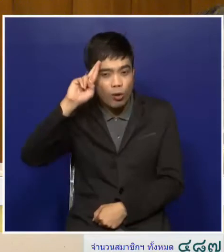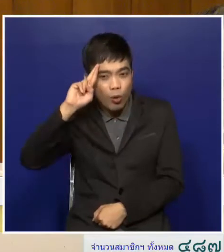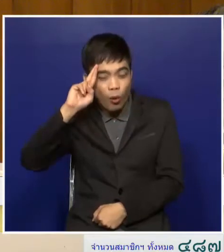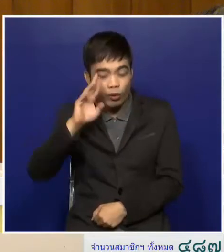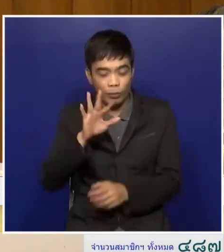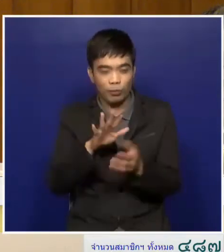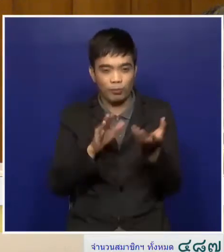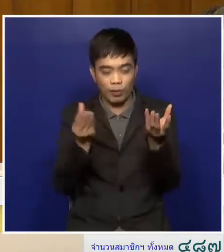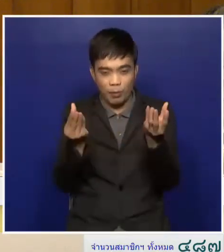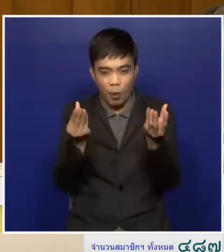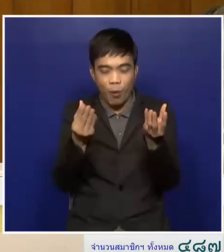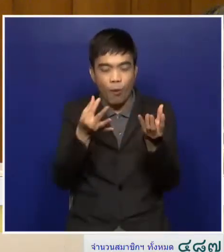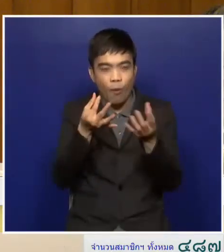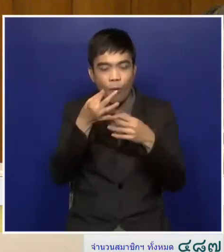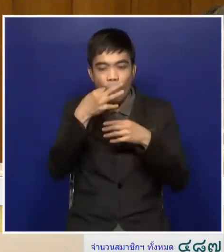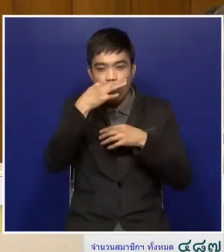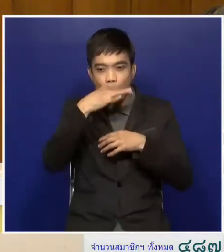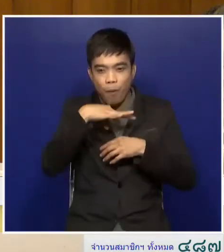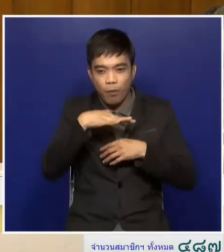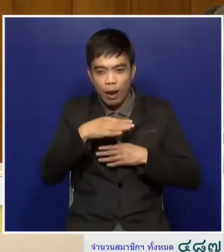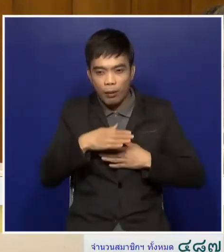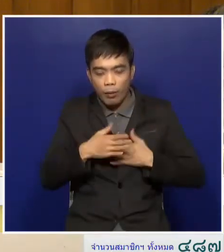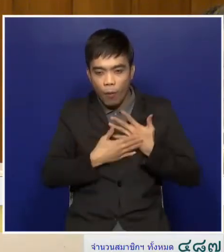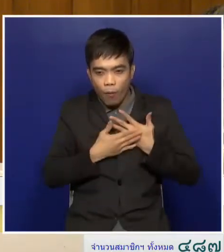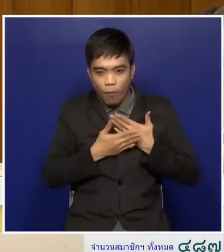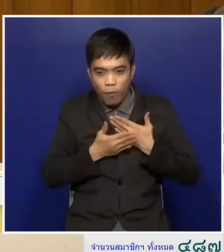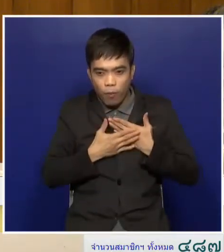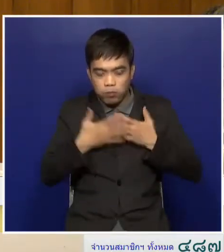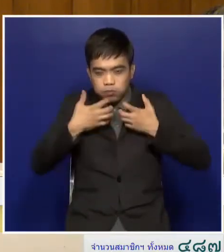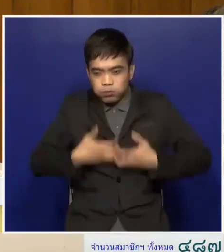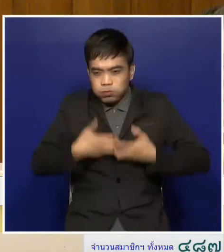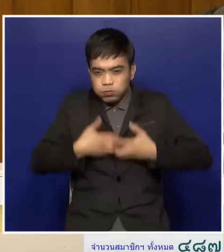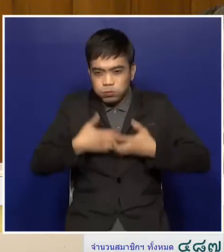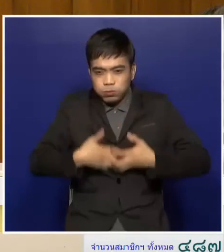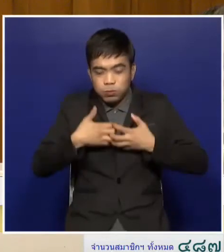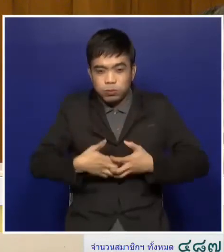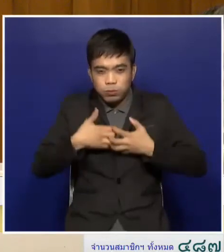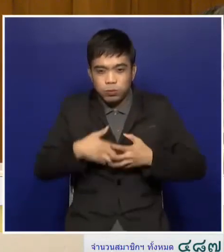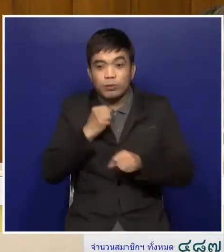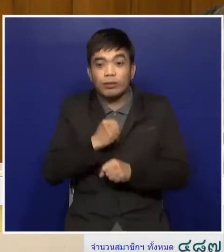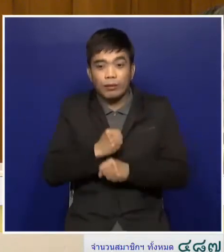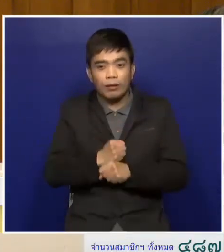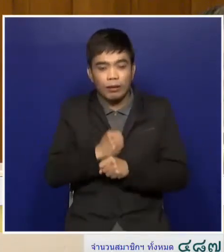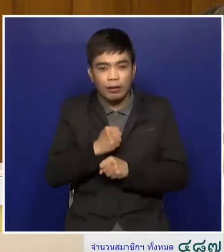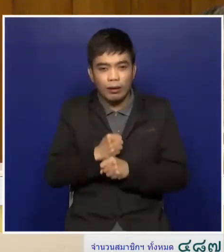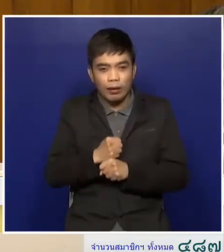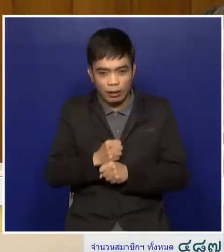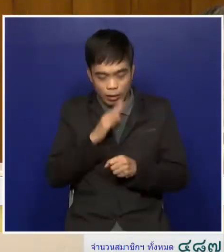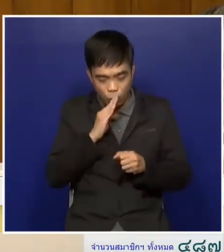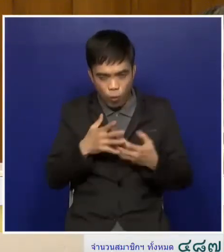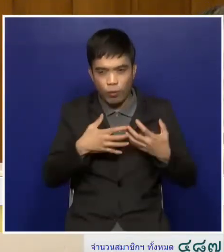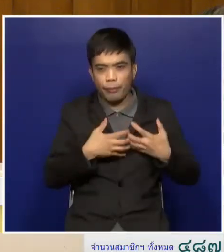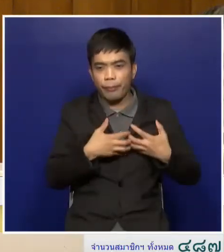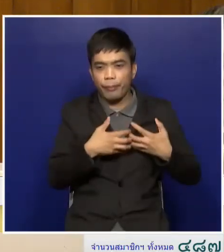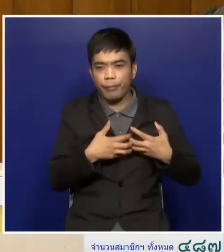เครองยนตในรางกายเราทำงานเครื่องยตในร่างกายเราเี่มันมอยู่แล้วเพีงแต่ว่ามันรอคณแจไปสต